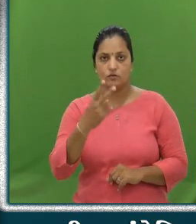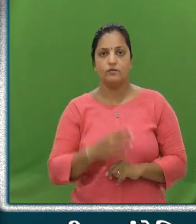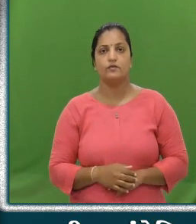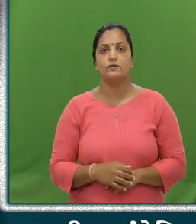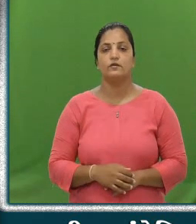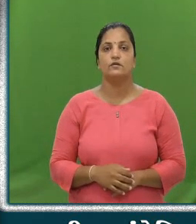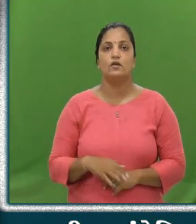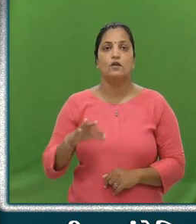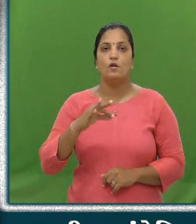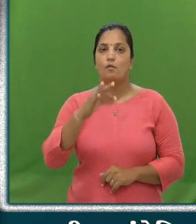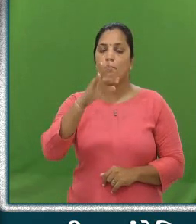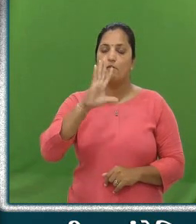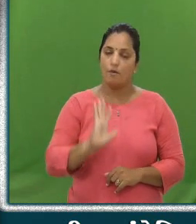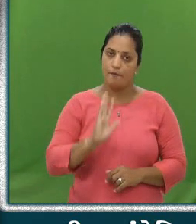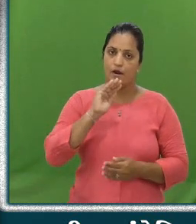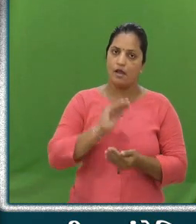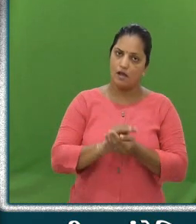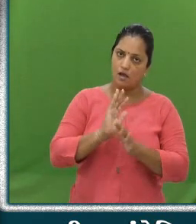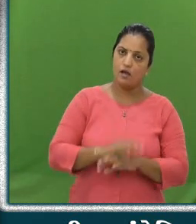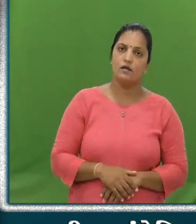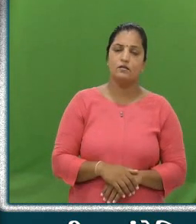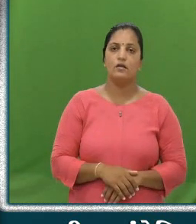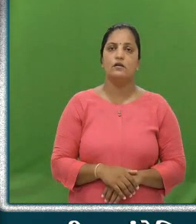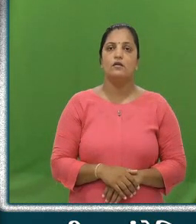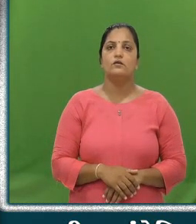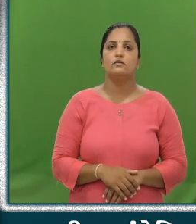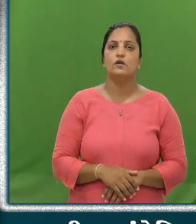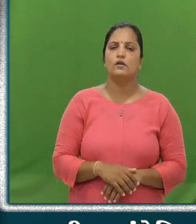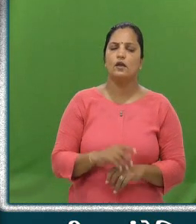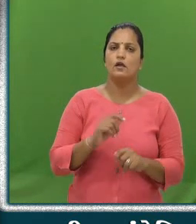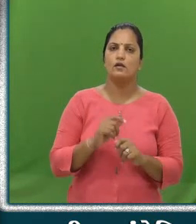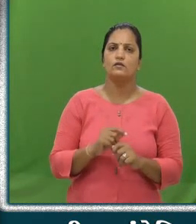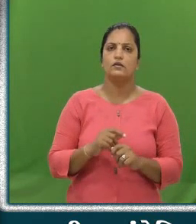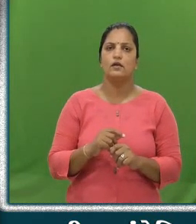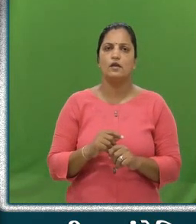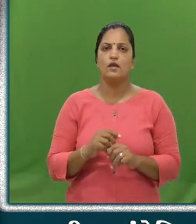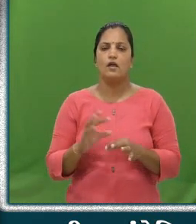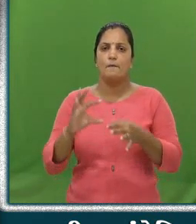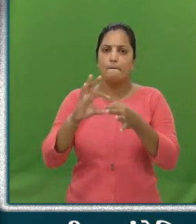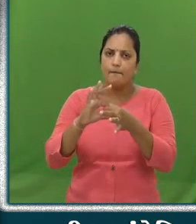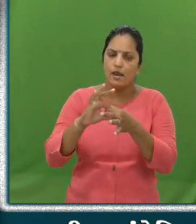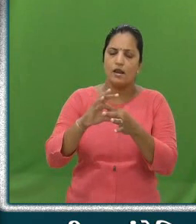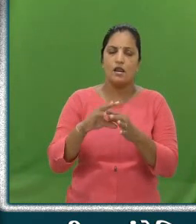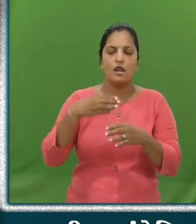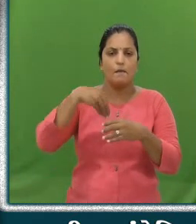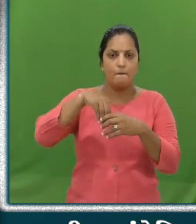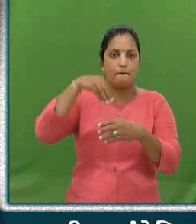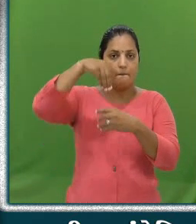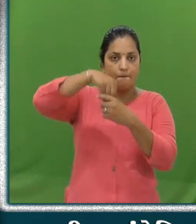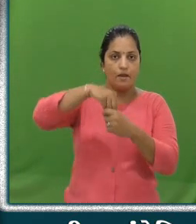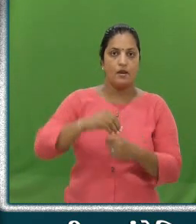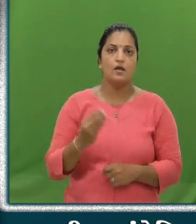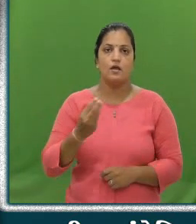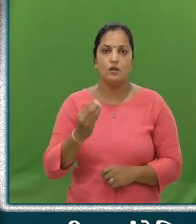છે ભમરા હતા તો આ ભમરાની અંદર પ્રજનન ક્રિયા દરમિયાન જે કહેવામાં આવે છે કંઈક એવો ભમરો જે છે એ